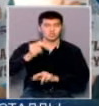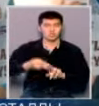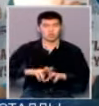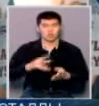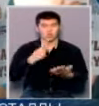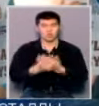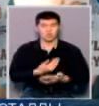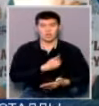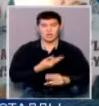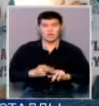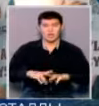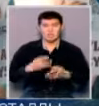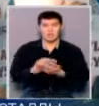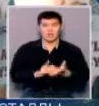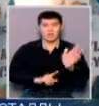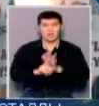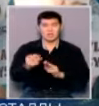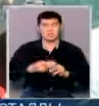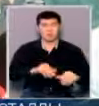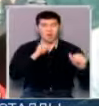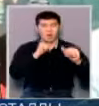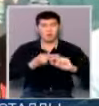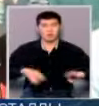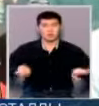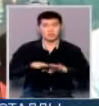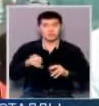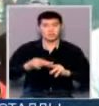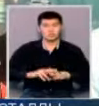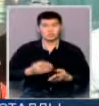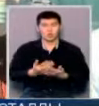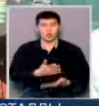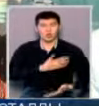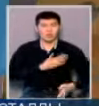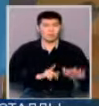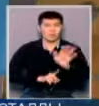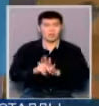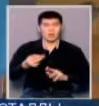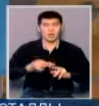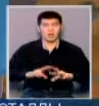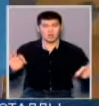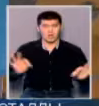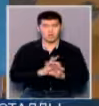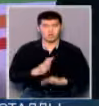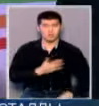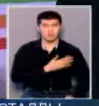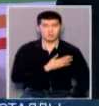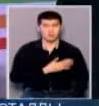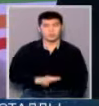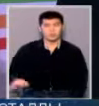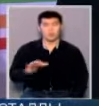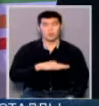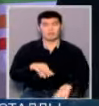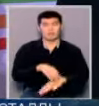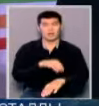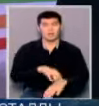тұғырынан көрінсем дейді. Ең әуелі боксшылар қазға тартырып, кеудеге қолды қойды. Әнұран мен рухтанды. Облыс